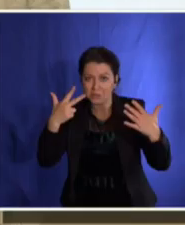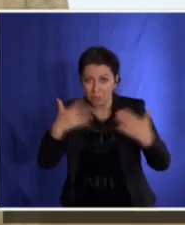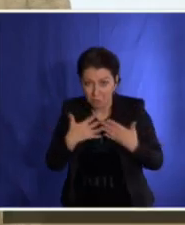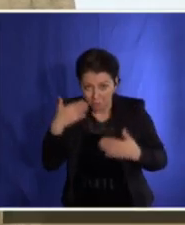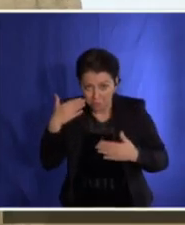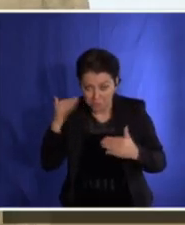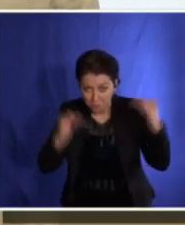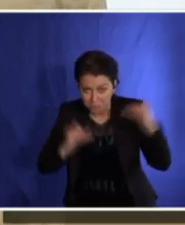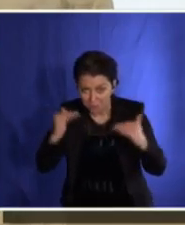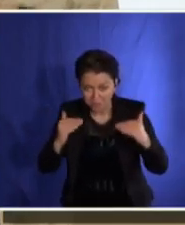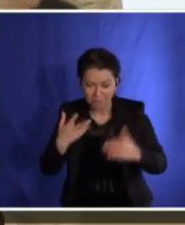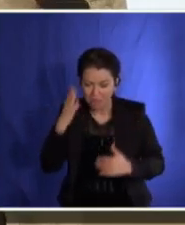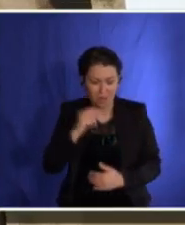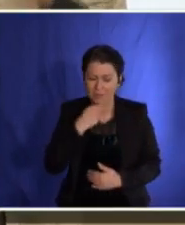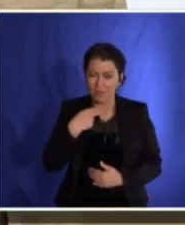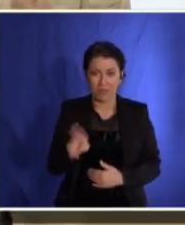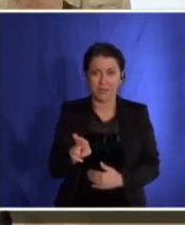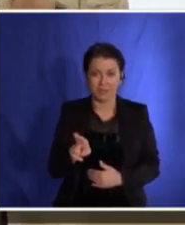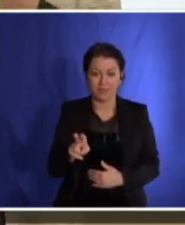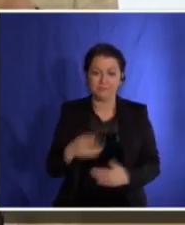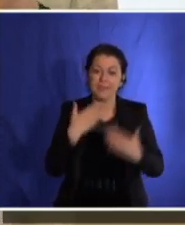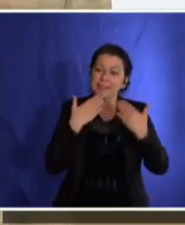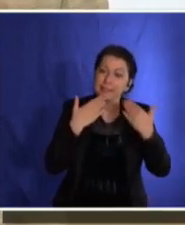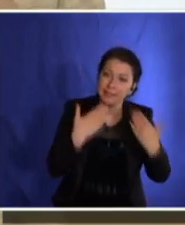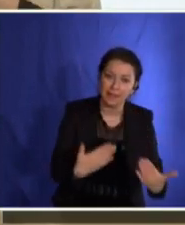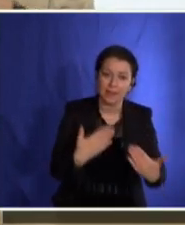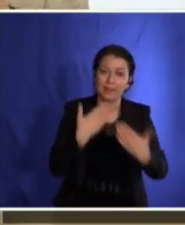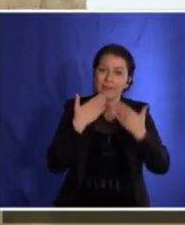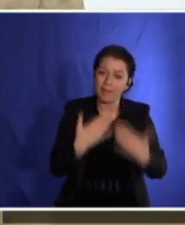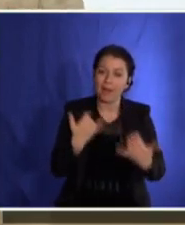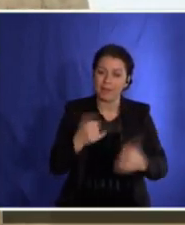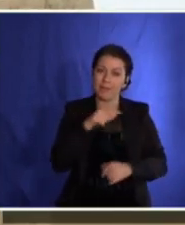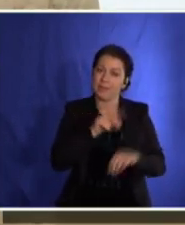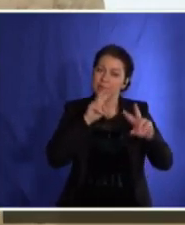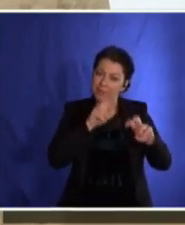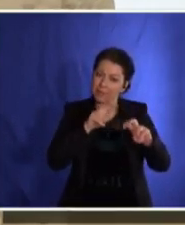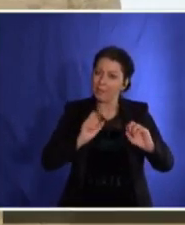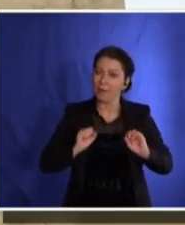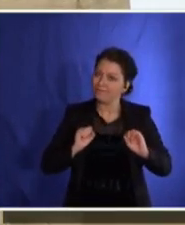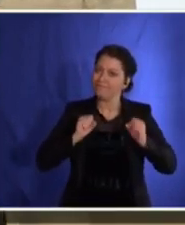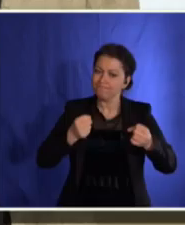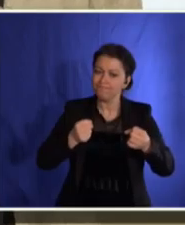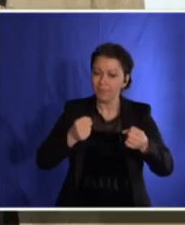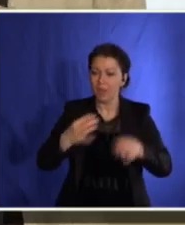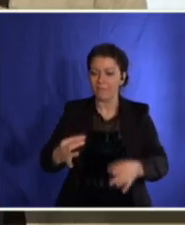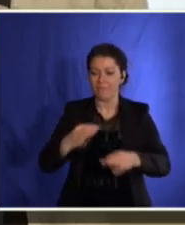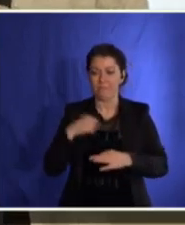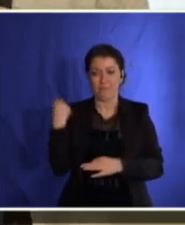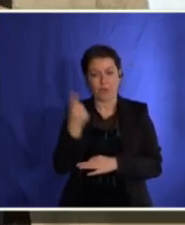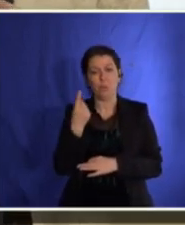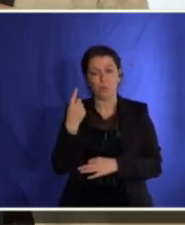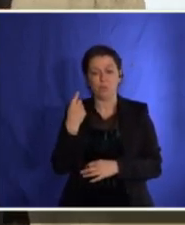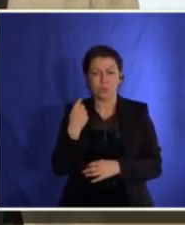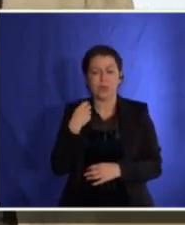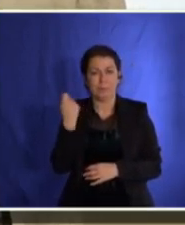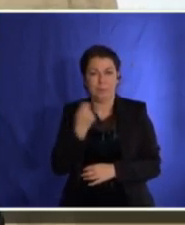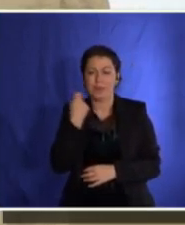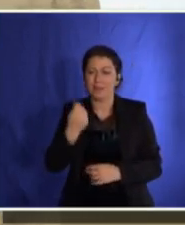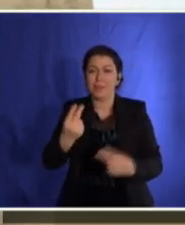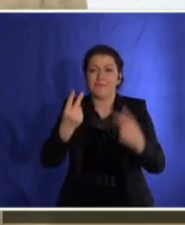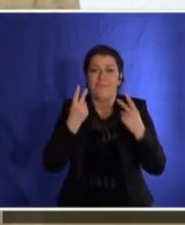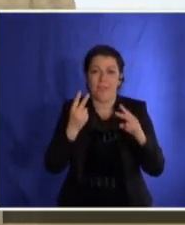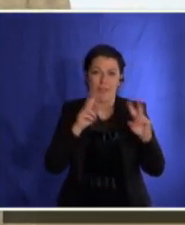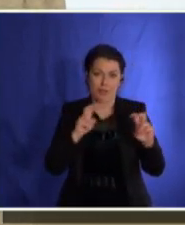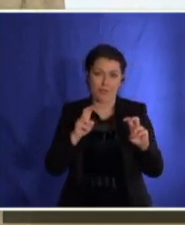Dankeschön dafür. Danke, dass das jetzt angegangen wird. Danke, das ist für uns Betriebe ganz einfach wichtig. Wir brauchen aber